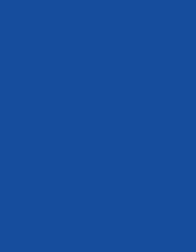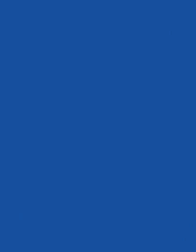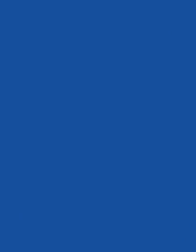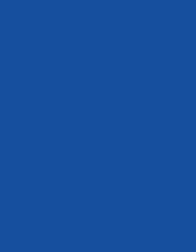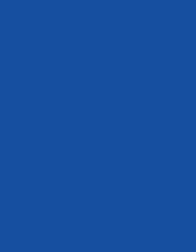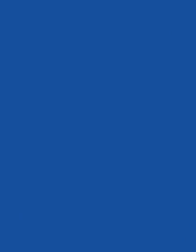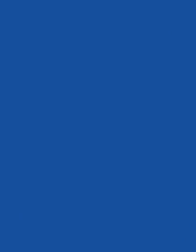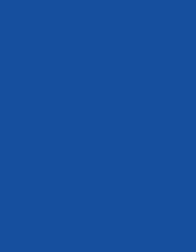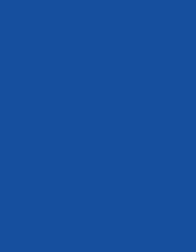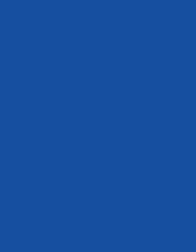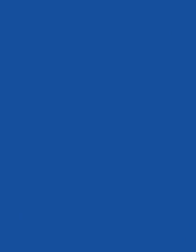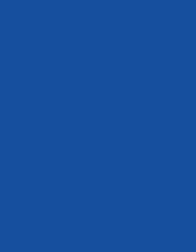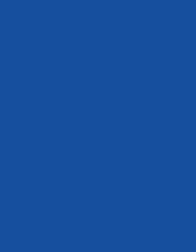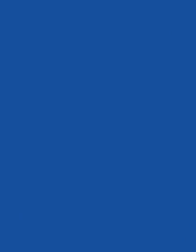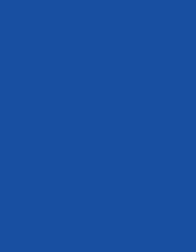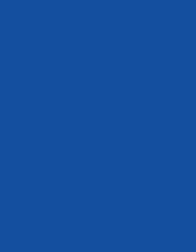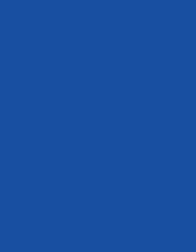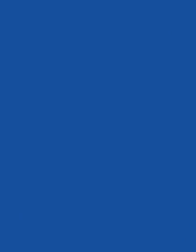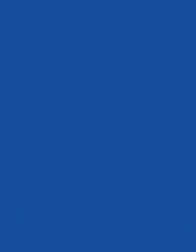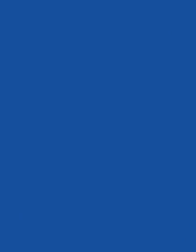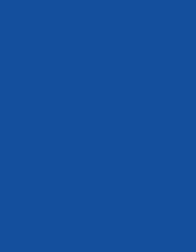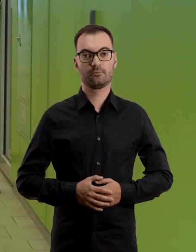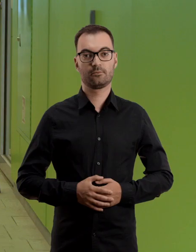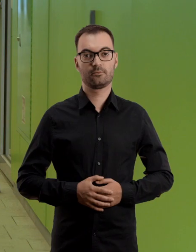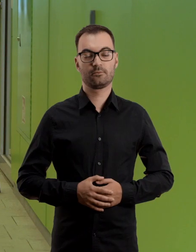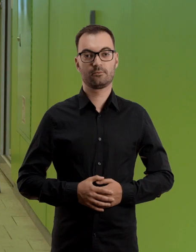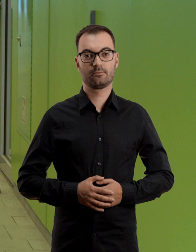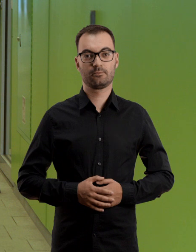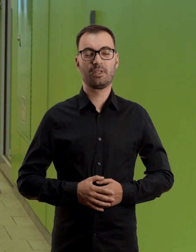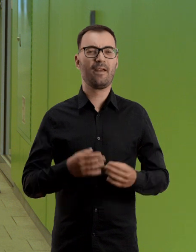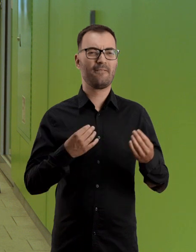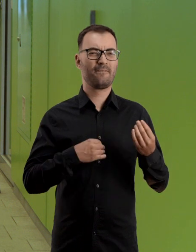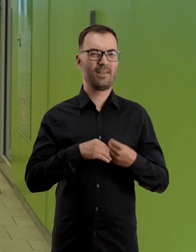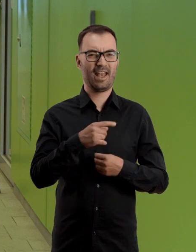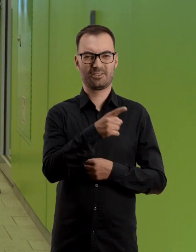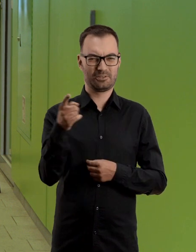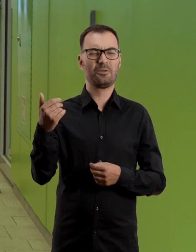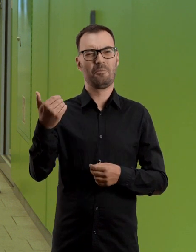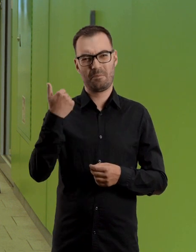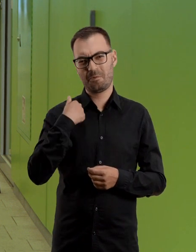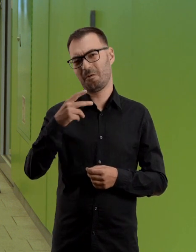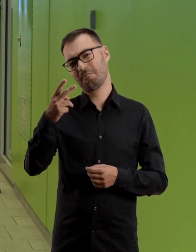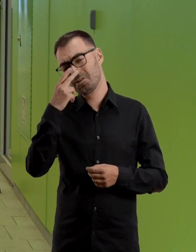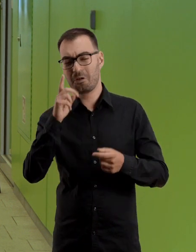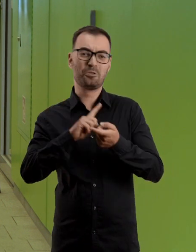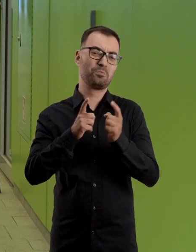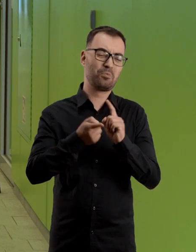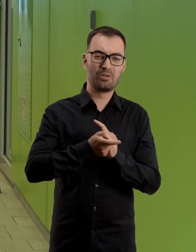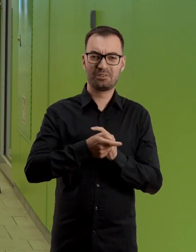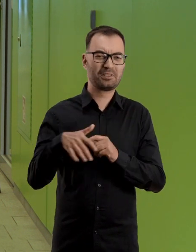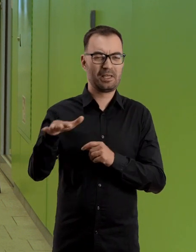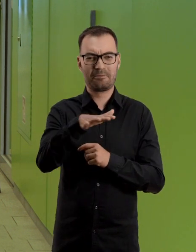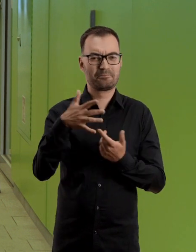osobą niewidomą. Korytarzem idzie studentka z białą laską. Większość z nas z pewnością miała szansę spotkać w